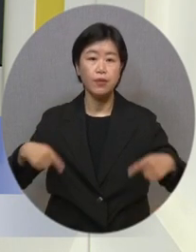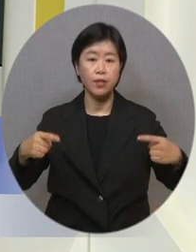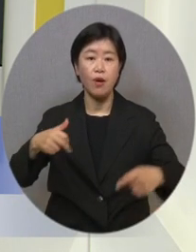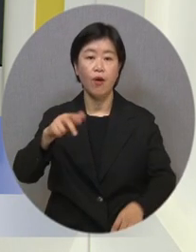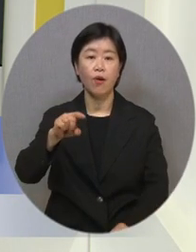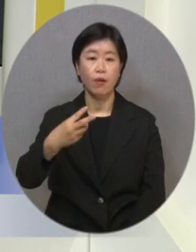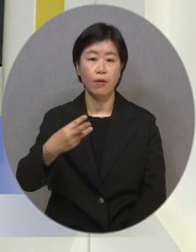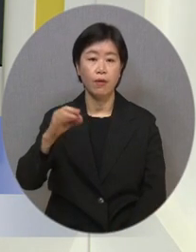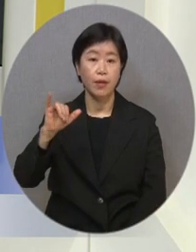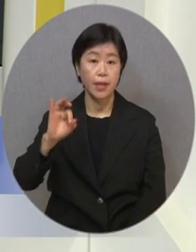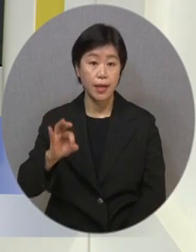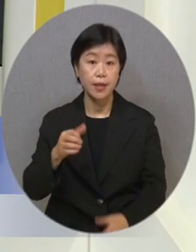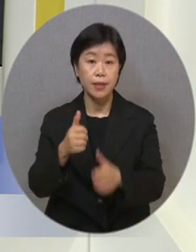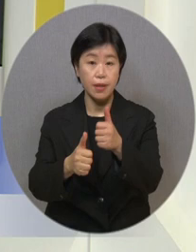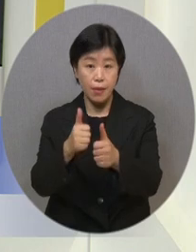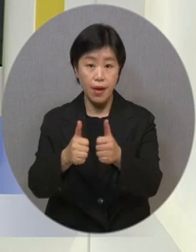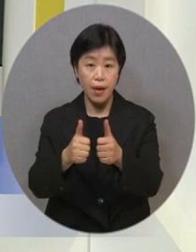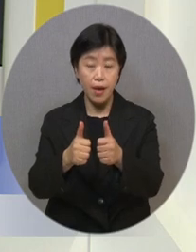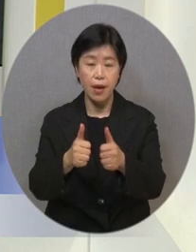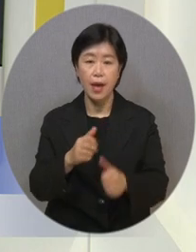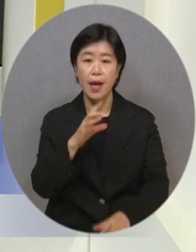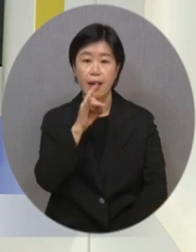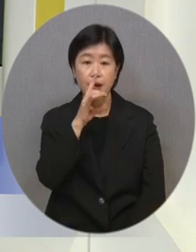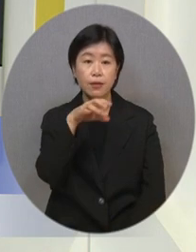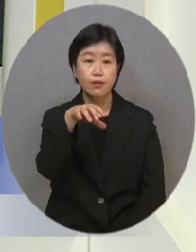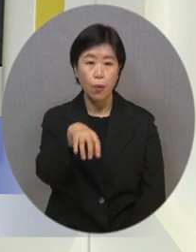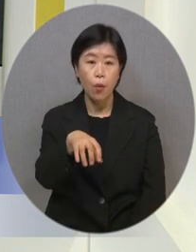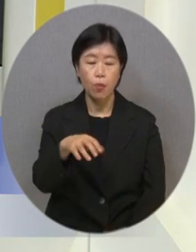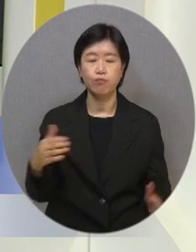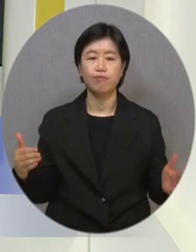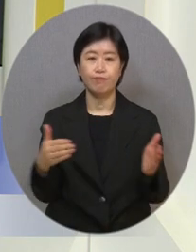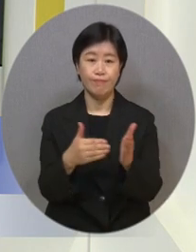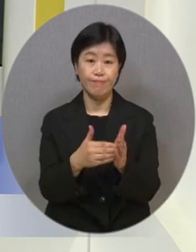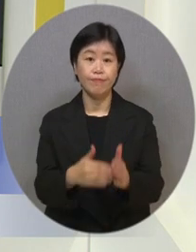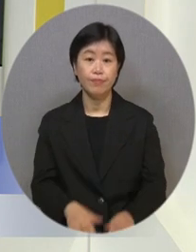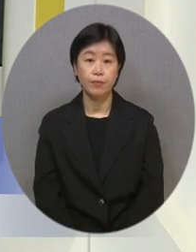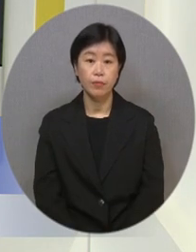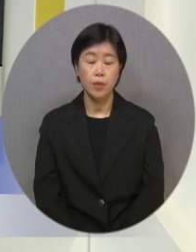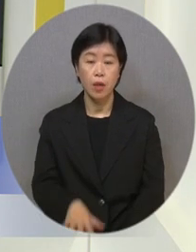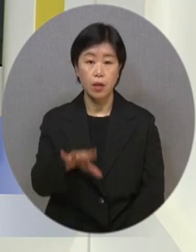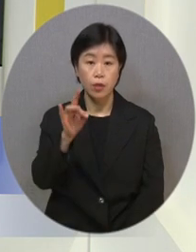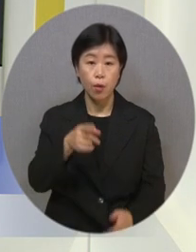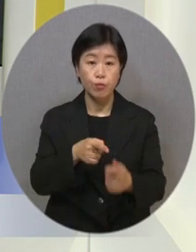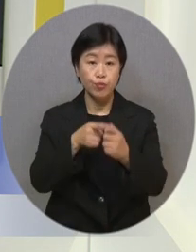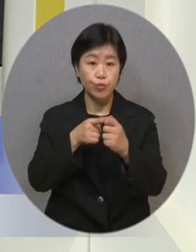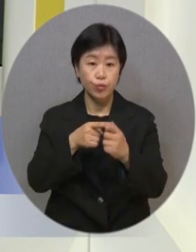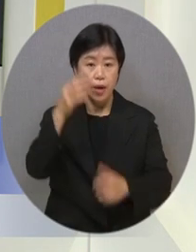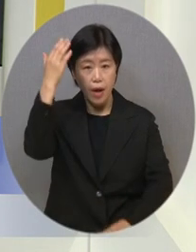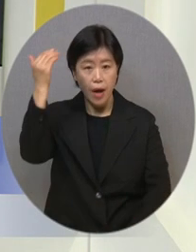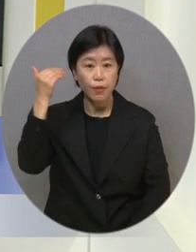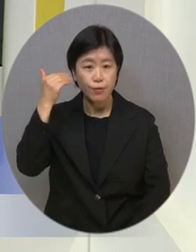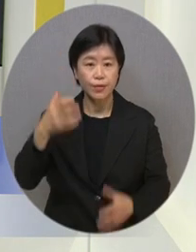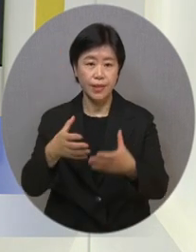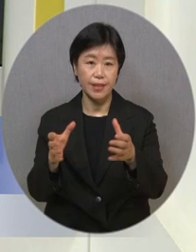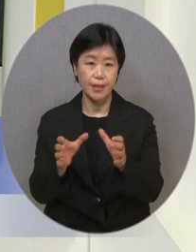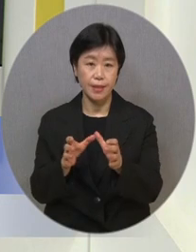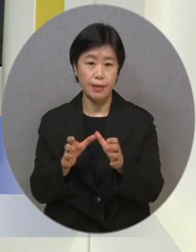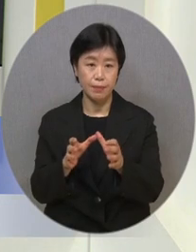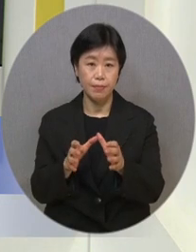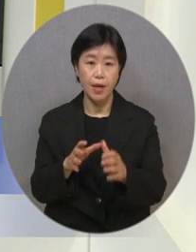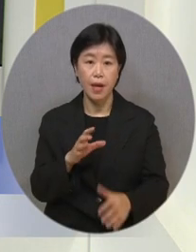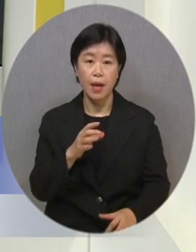컬링 선수권 대회가 강릉 컬링센터에서 막을 내린 가운데 초대 우승은 한국인 강원도